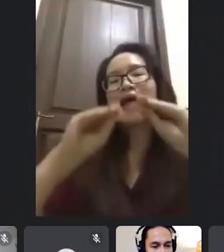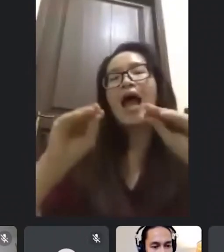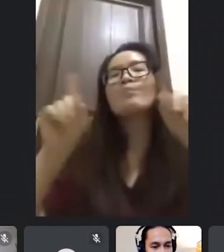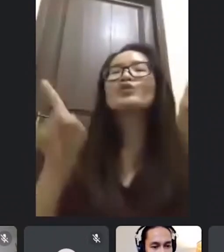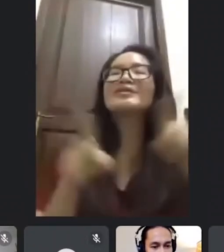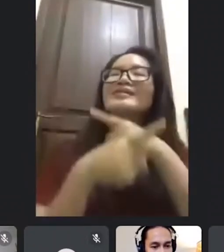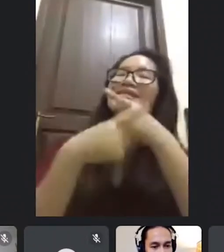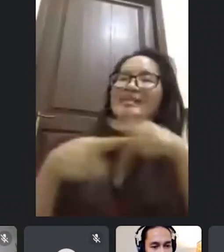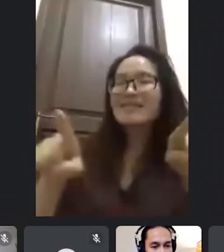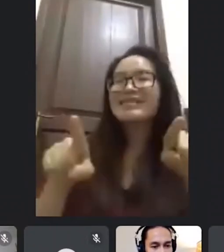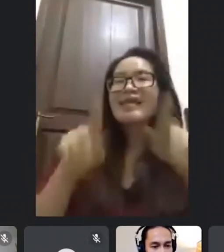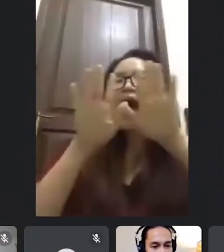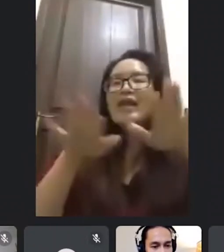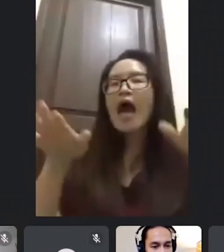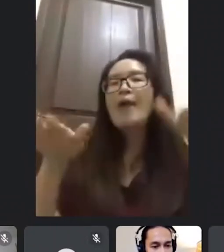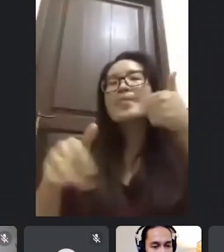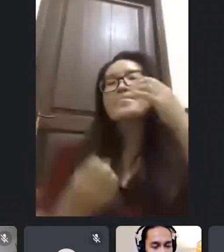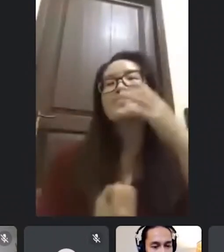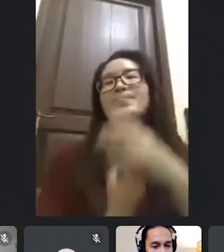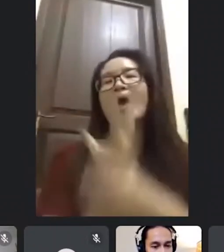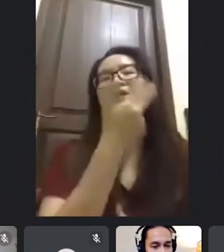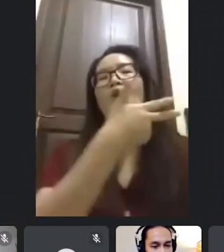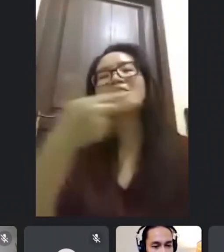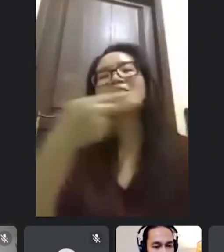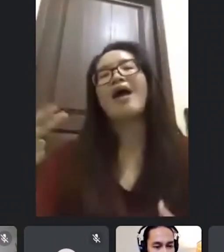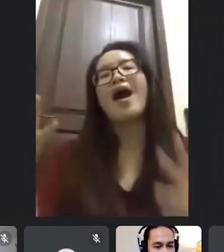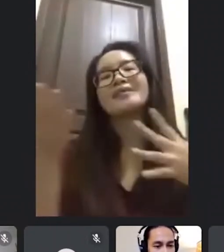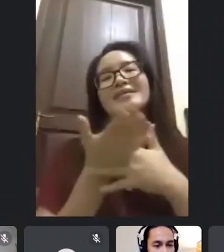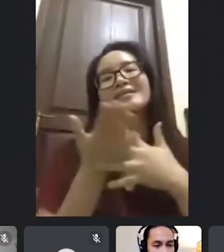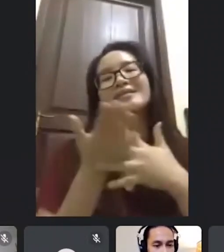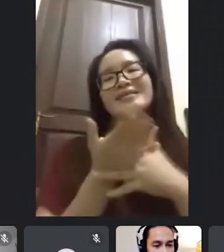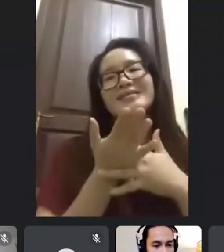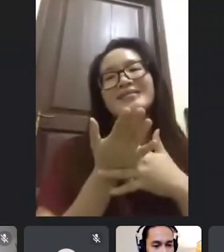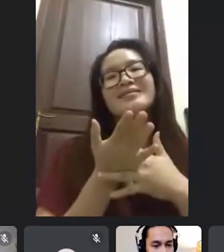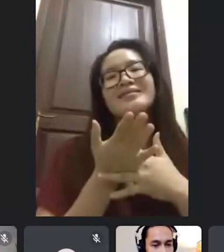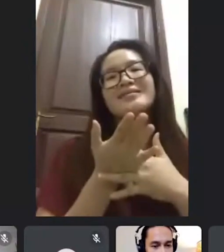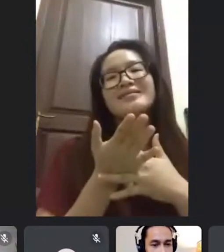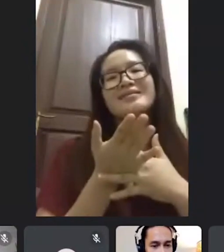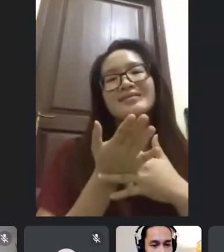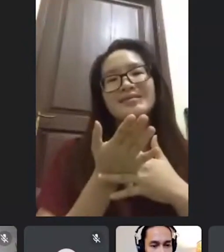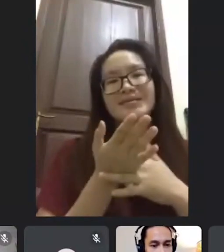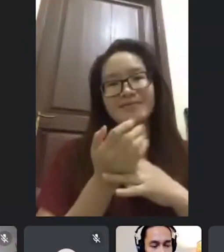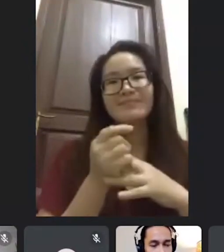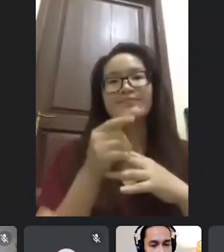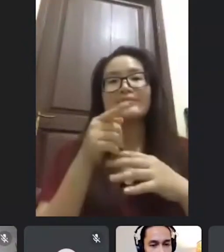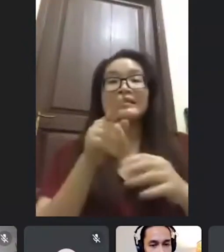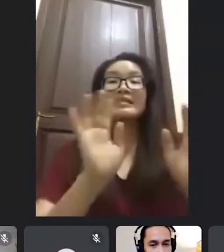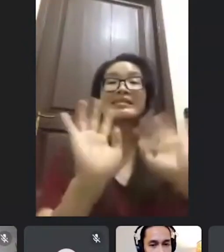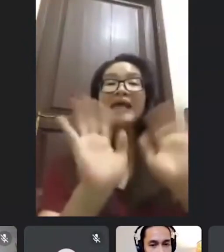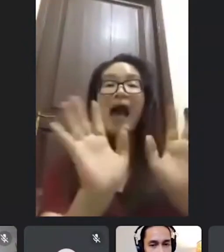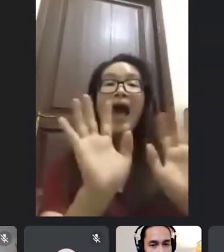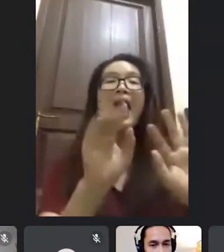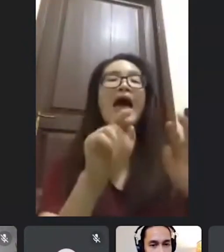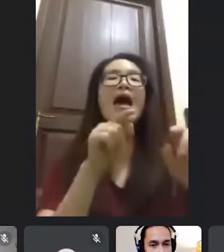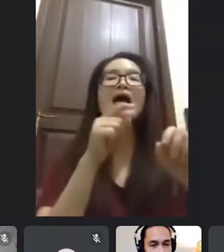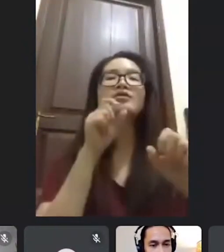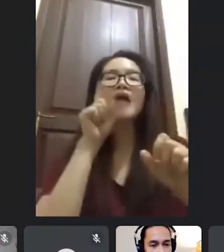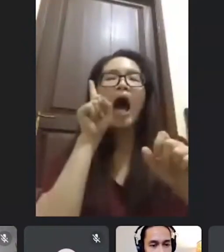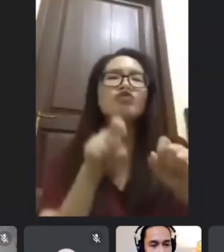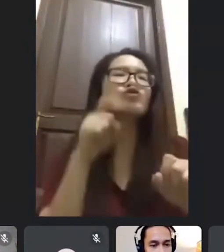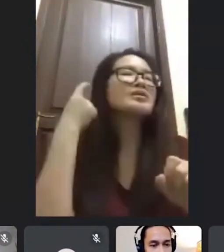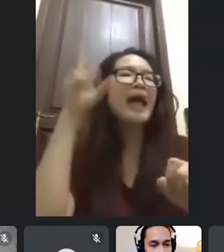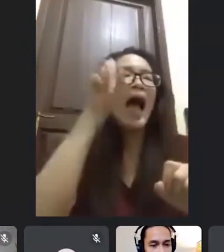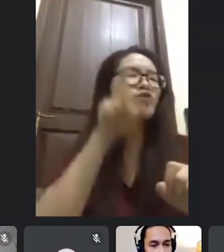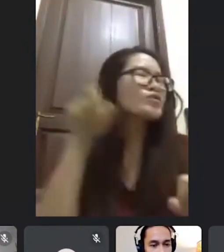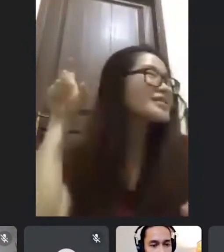visual yang lebih kuat kan kan Mas dalam mengajarkan anak-anak dalam hal permusikan tersebut intinya gitu